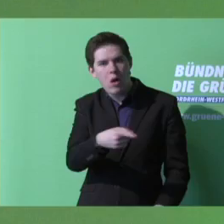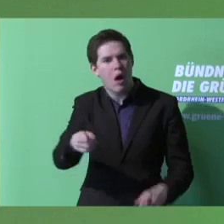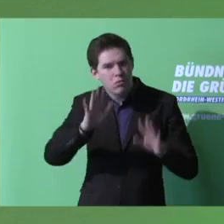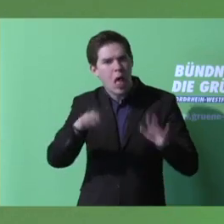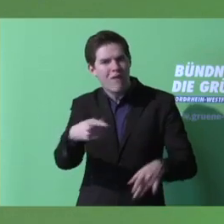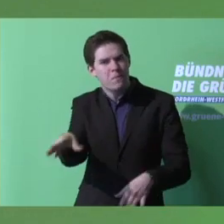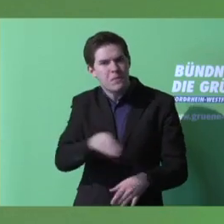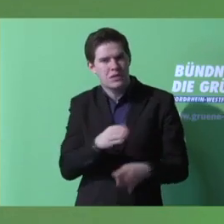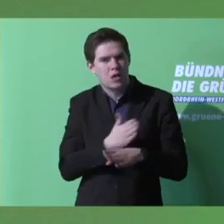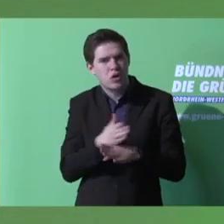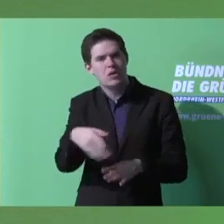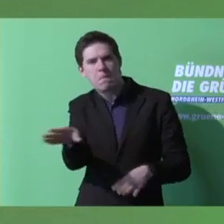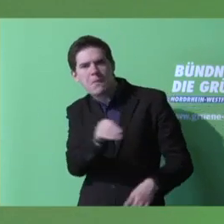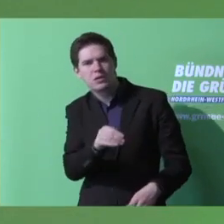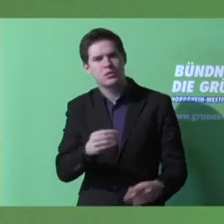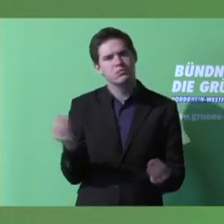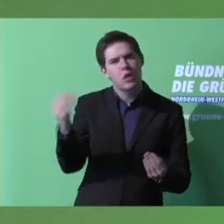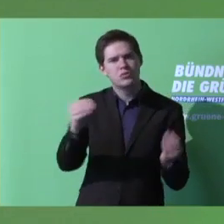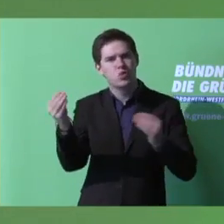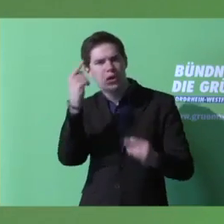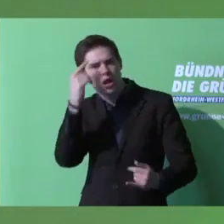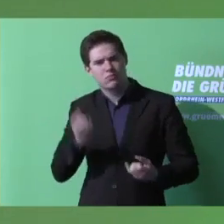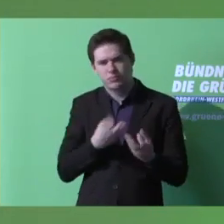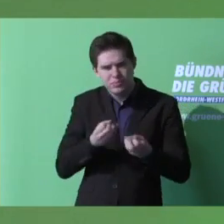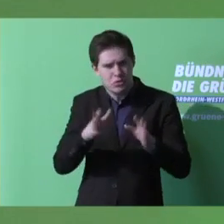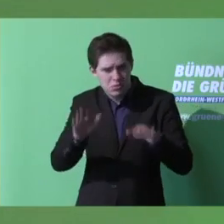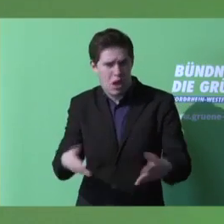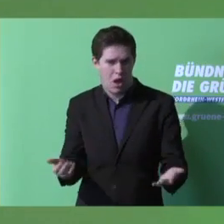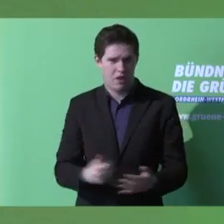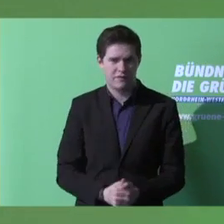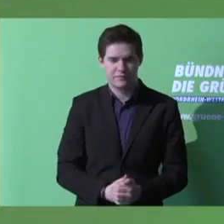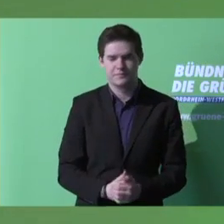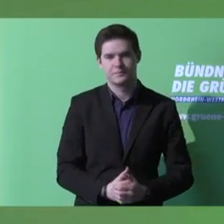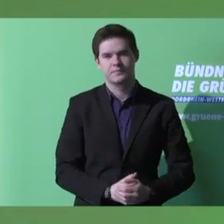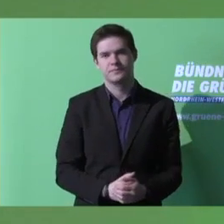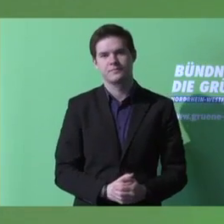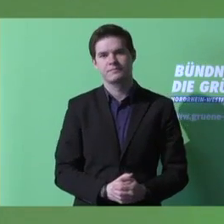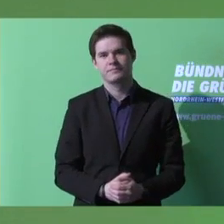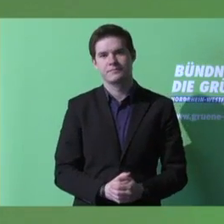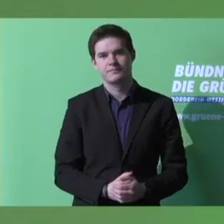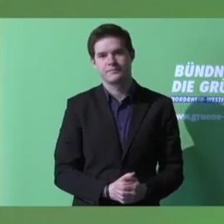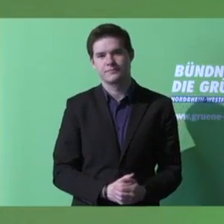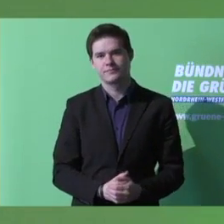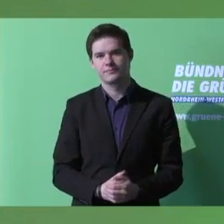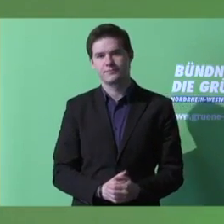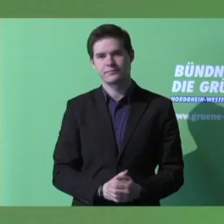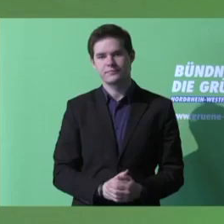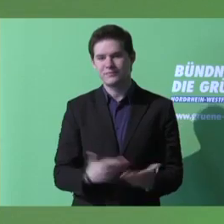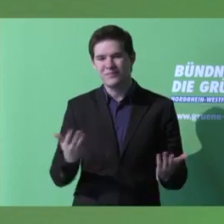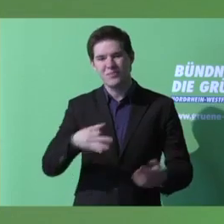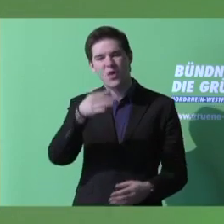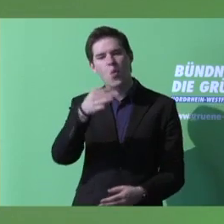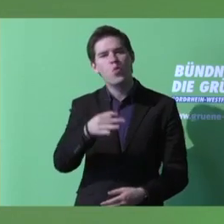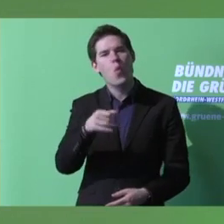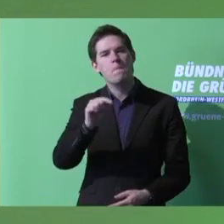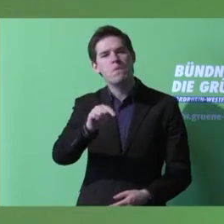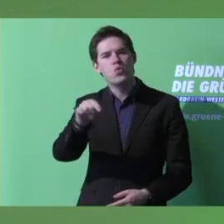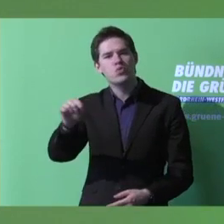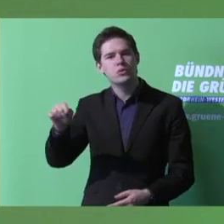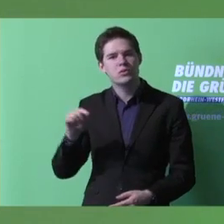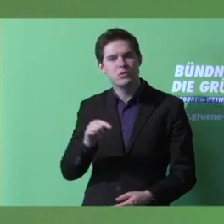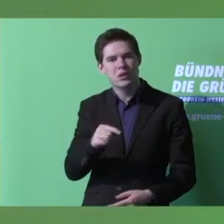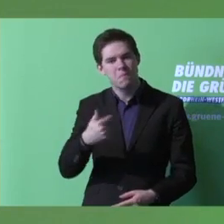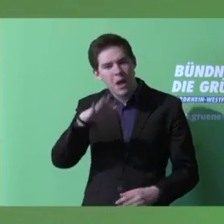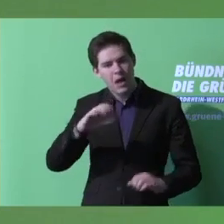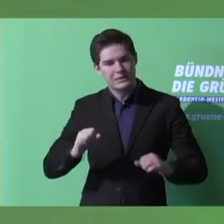alle mitreden. Der Stärkungspakt für die Kommunen. Wir helfen den Kommunen